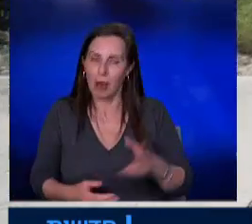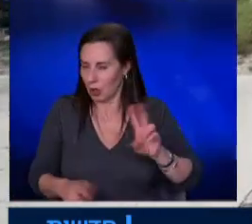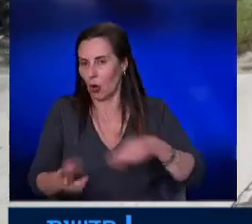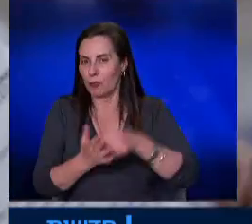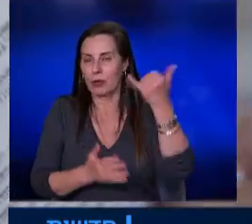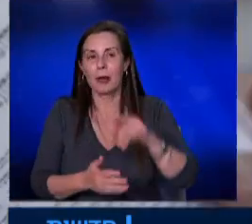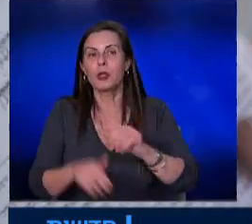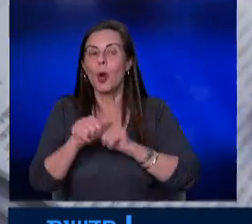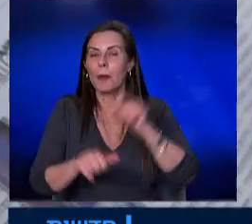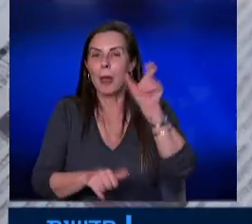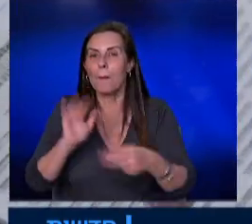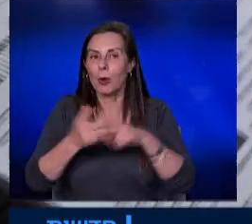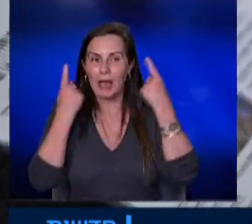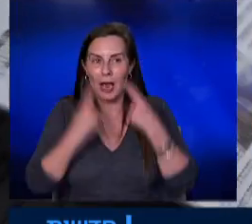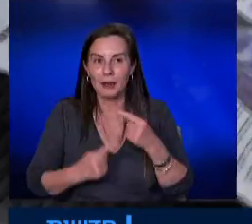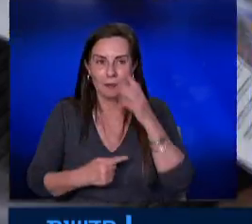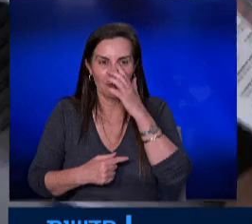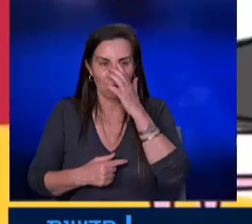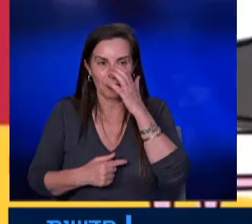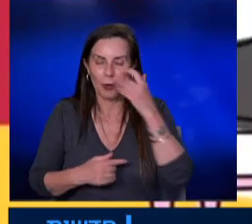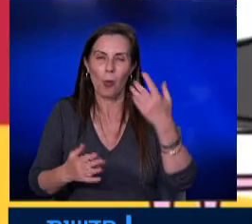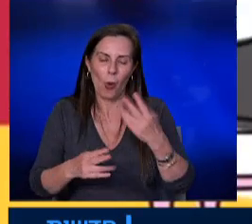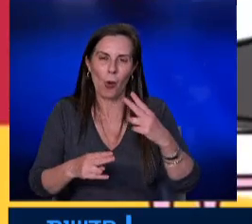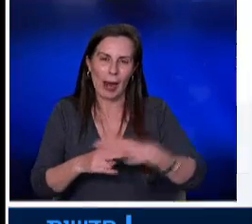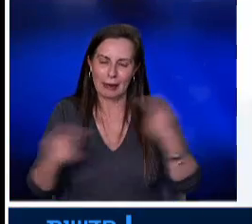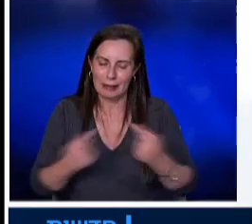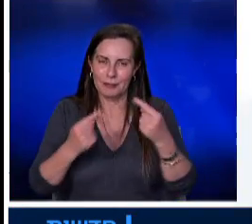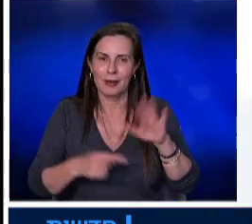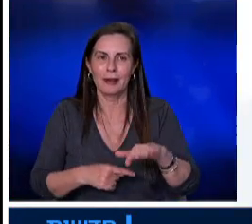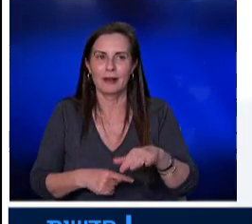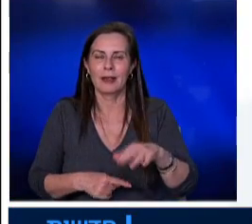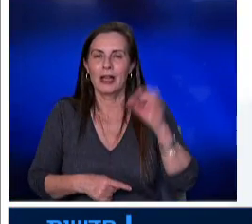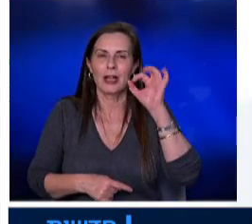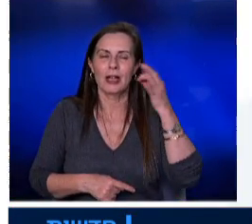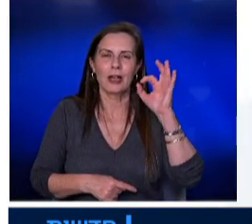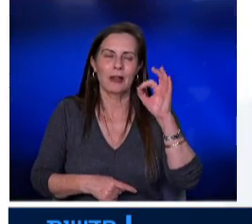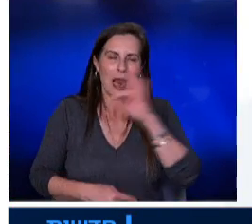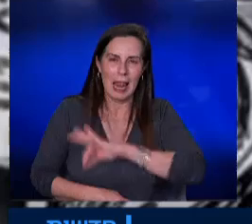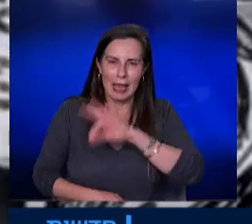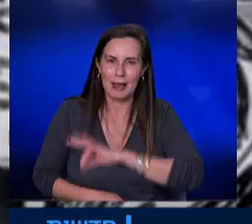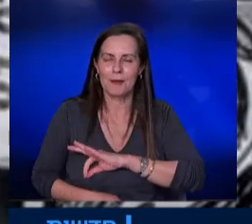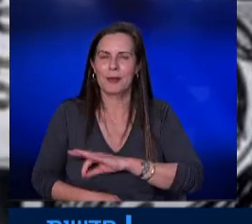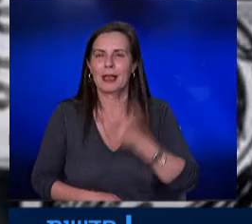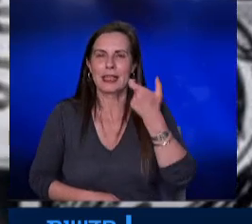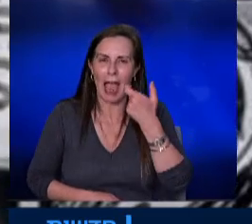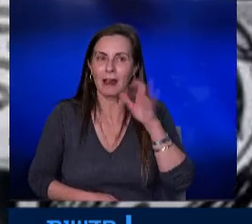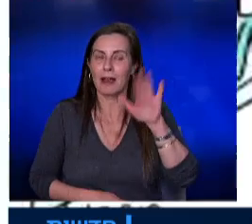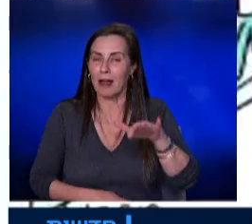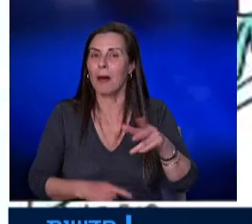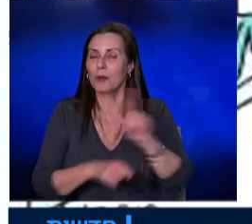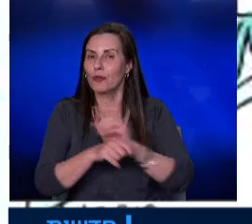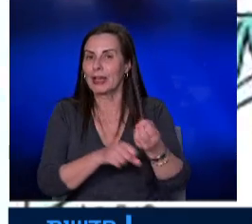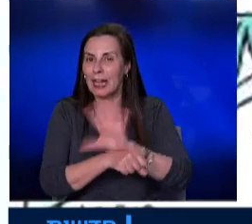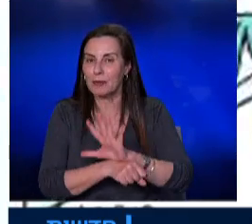תומכי הפוליטיקאים החרדים, בידרמן רגיל להתכתש. דרעי וליצמן היו עורכים קבועים אצלו בתקופת מגפת